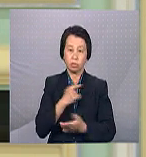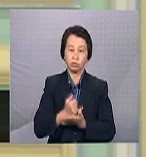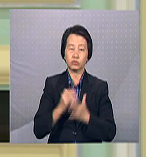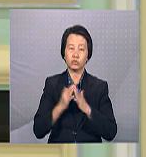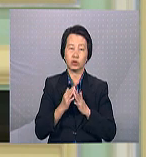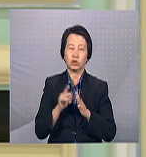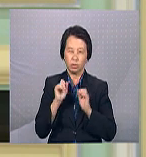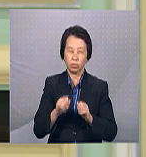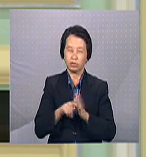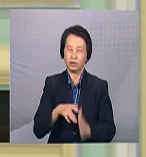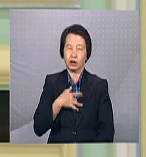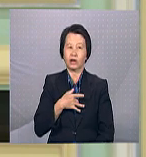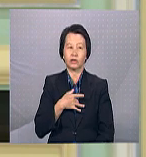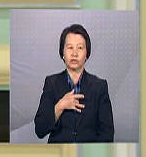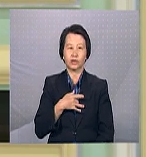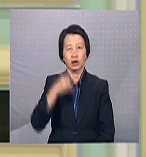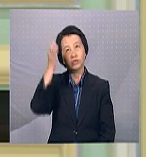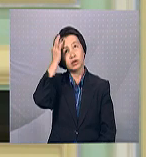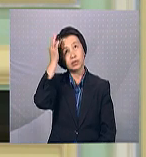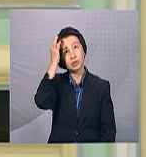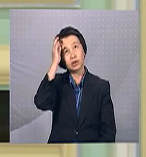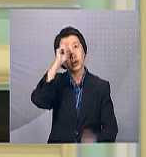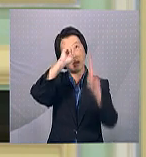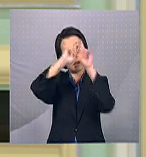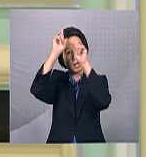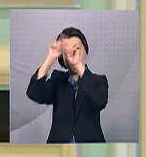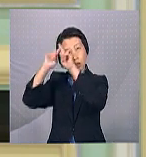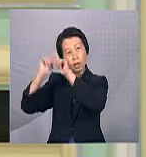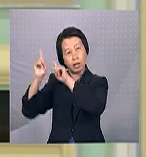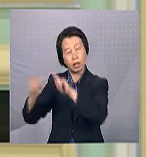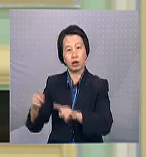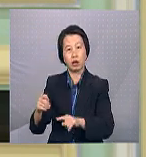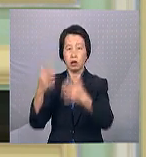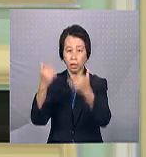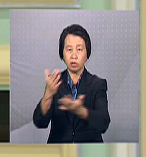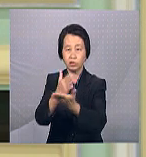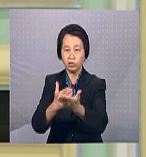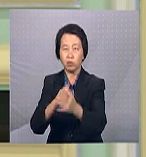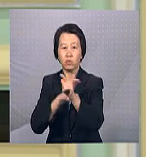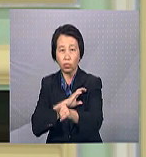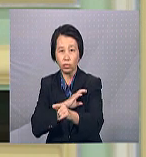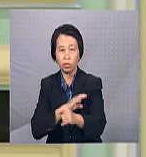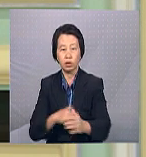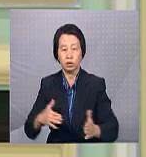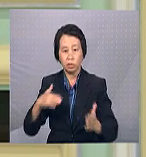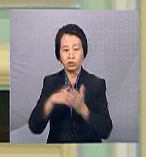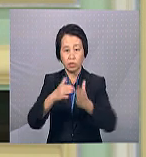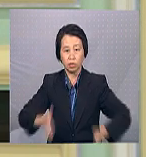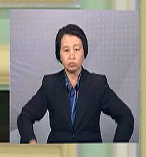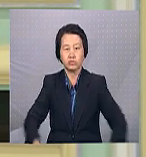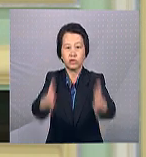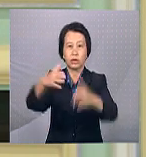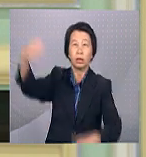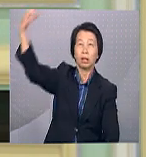terasa berbagai-bagai dalam pemikiran kita. Pihak polis tengah tu yang mengadakan sekatan jalan raya